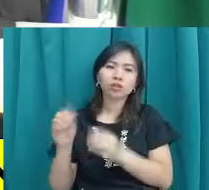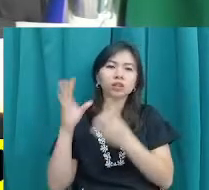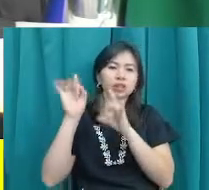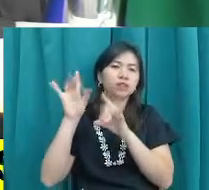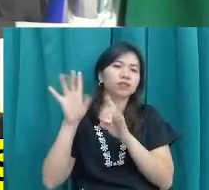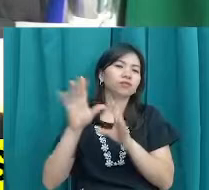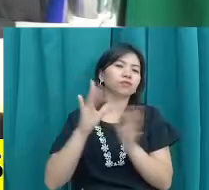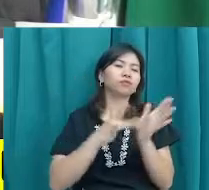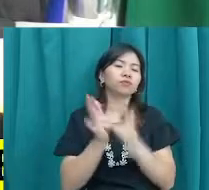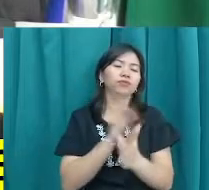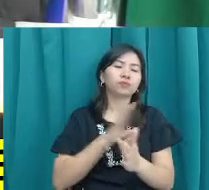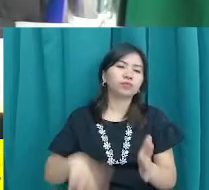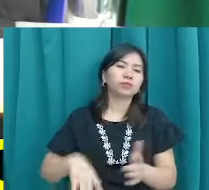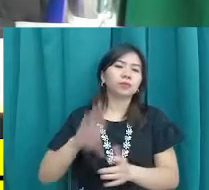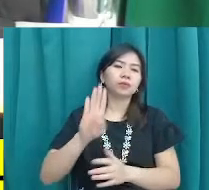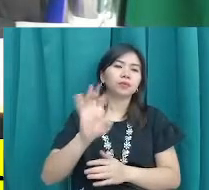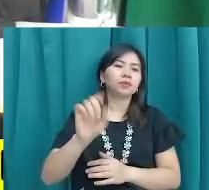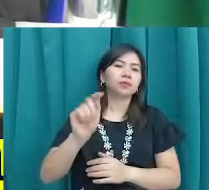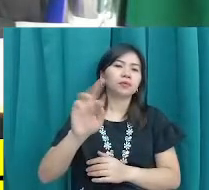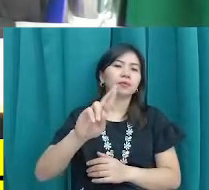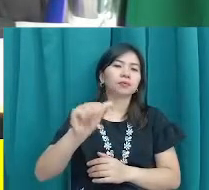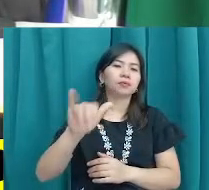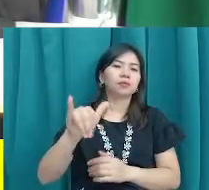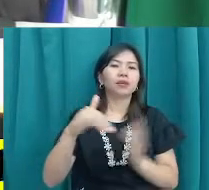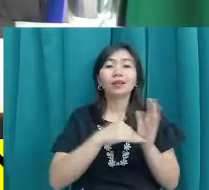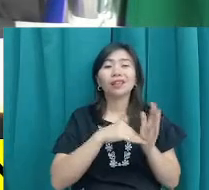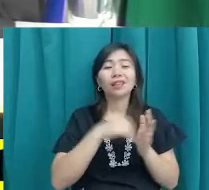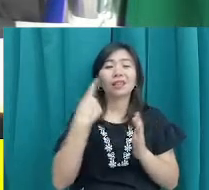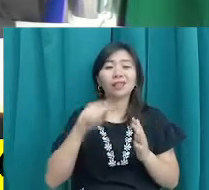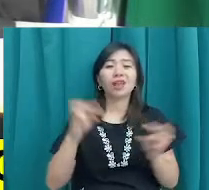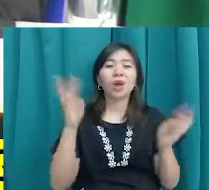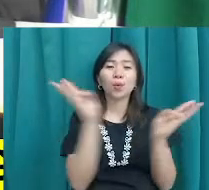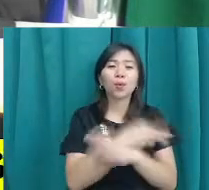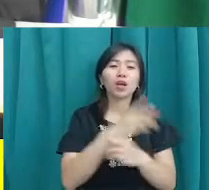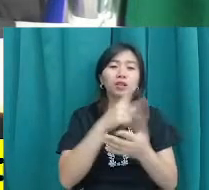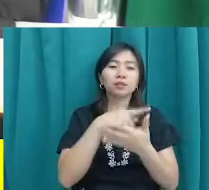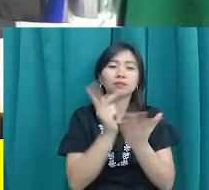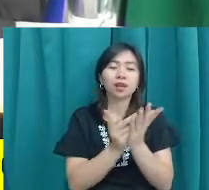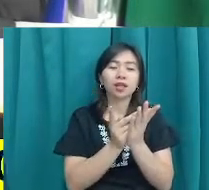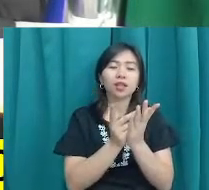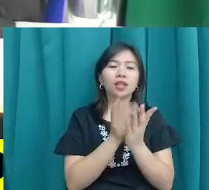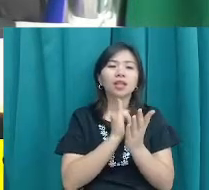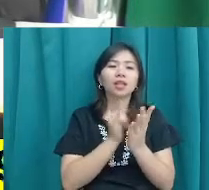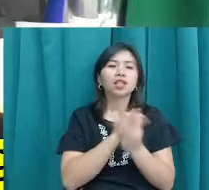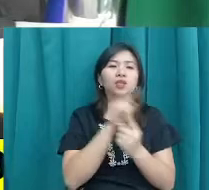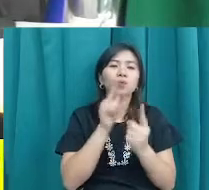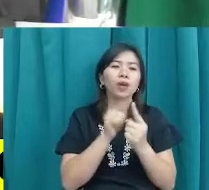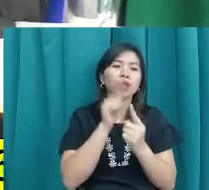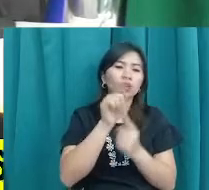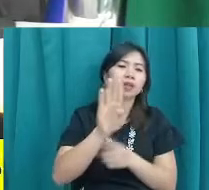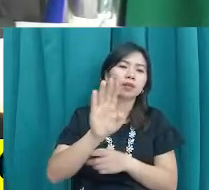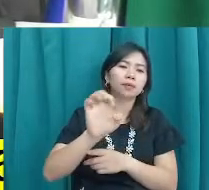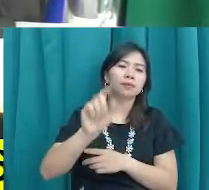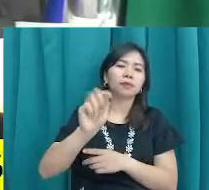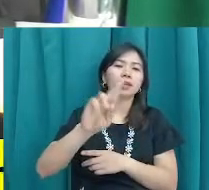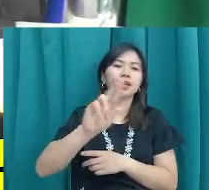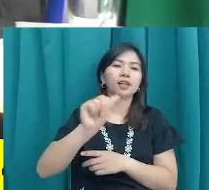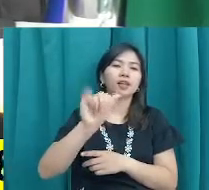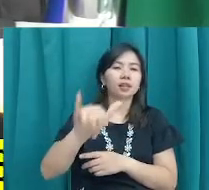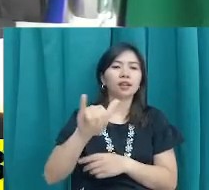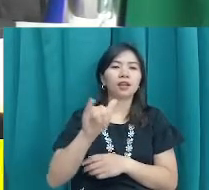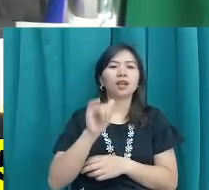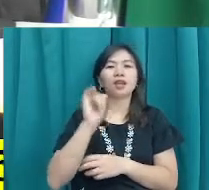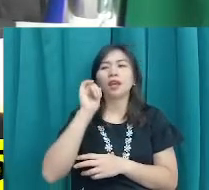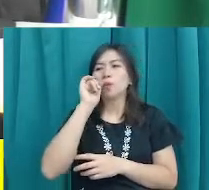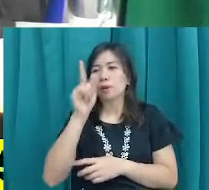worst part of being a disciple ay ano yun? Yung ipagkalulo mo kung sino yung nagtuturo sa